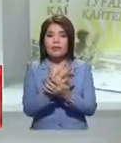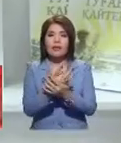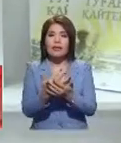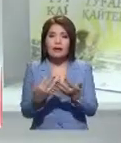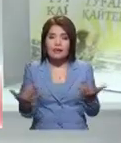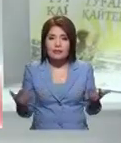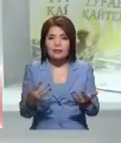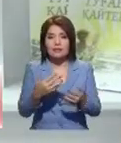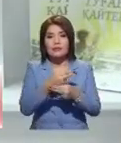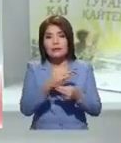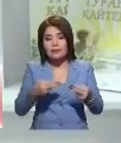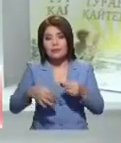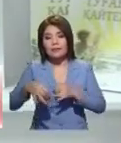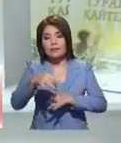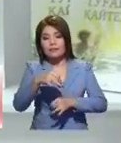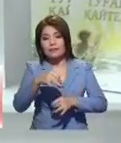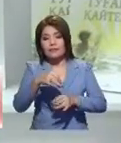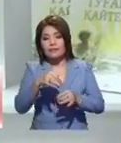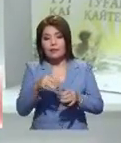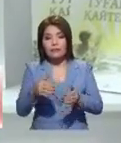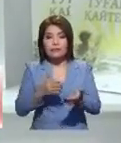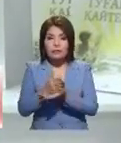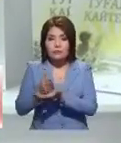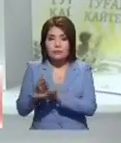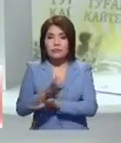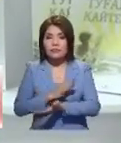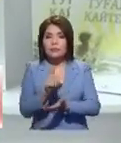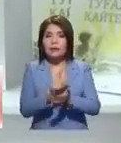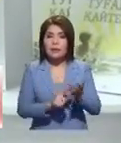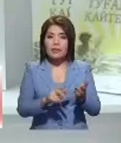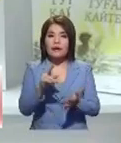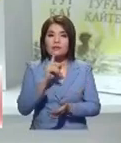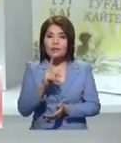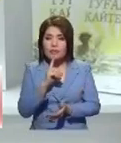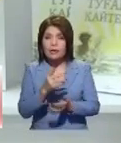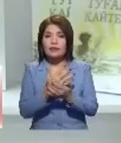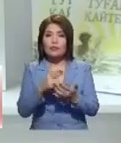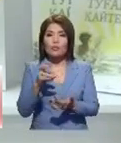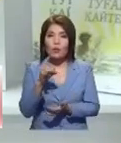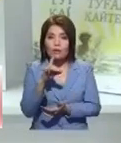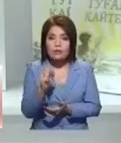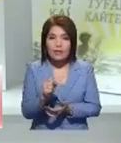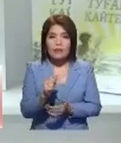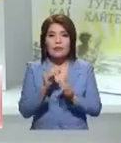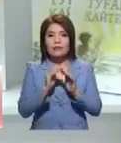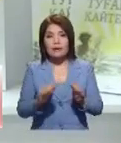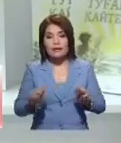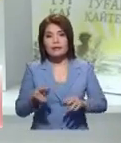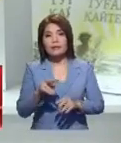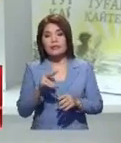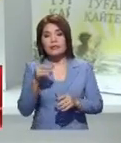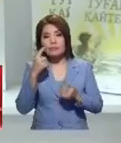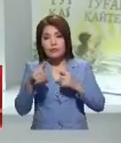жанрларда жұмыстар жолданған болатын. Поэзия, журналистика дейміз, проза, балалар шығармашылығы,